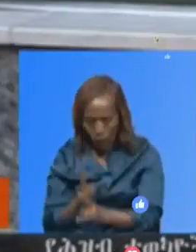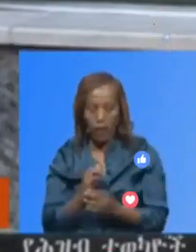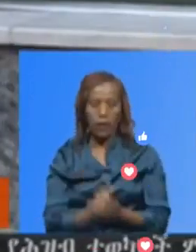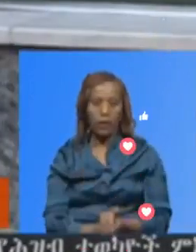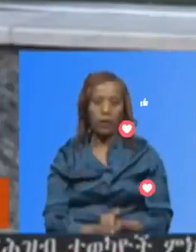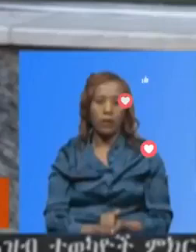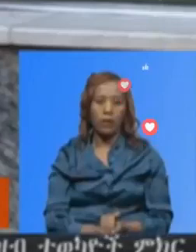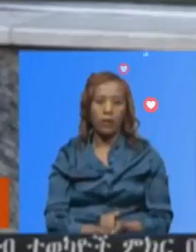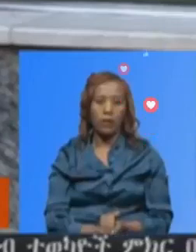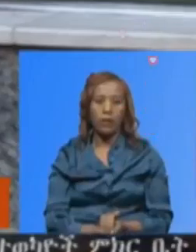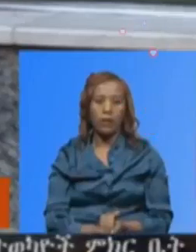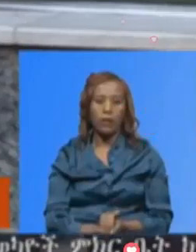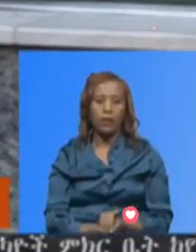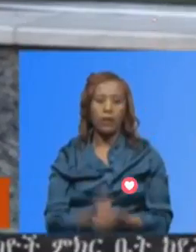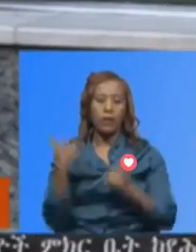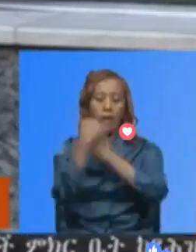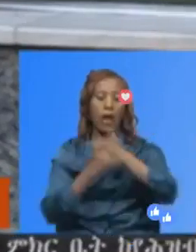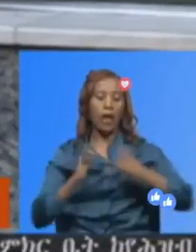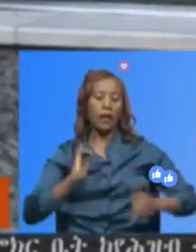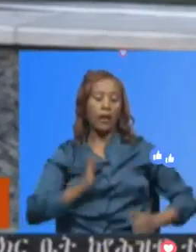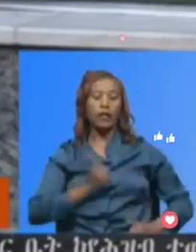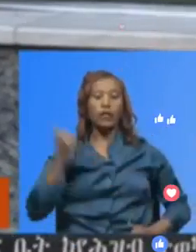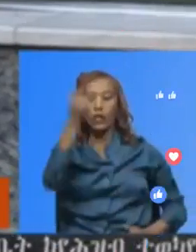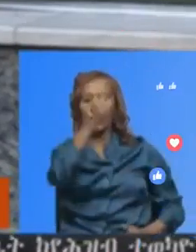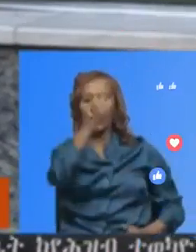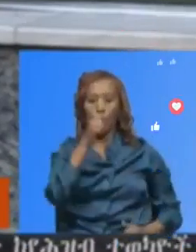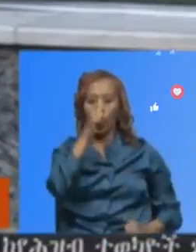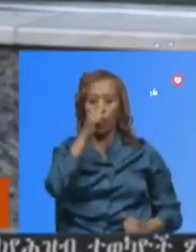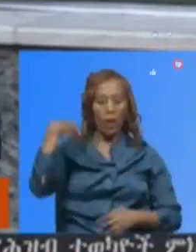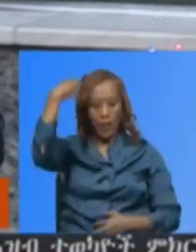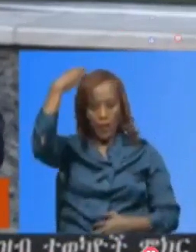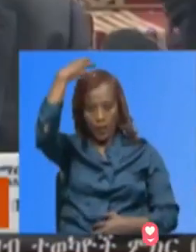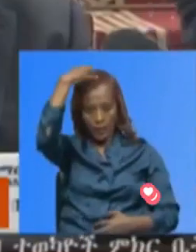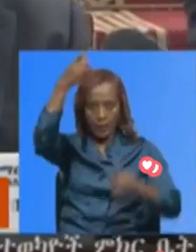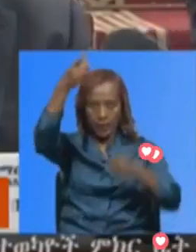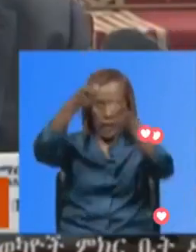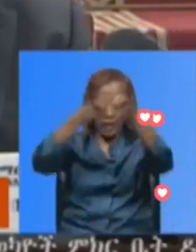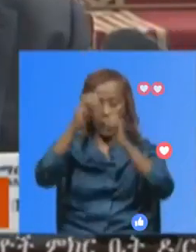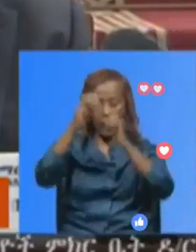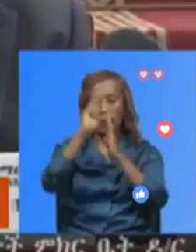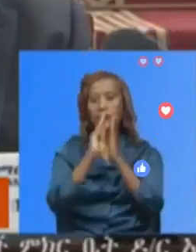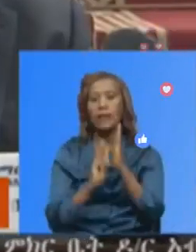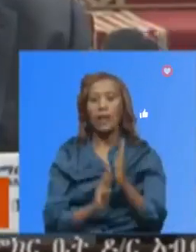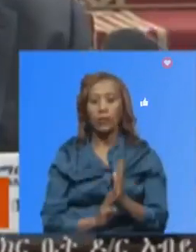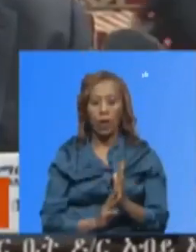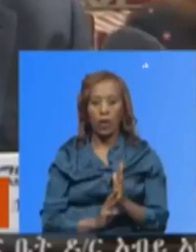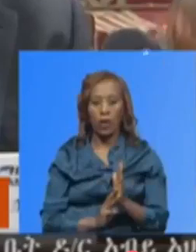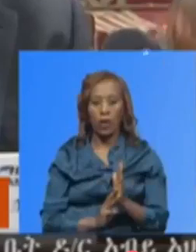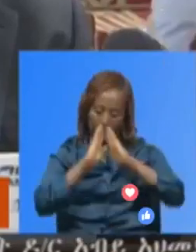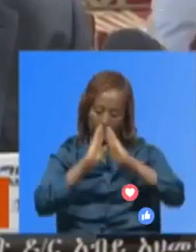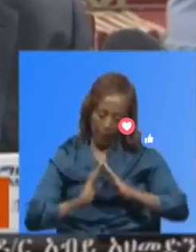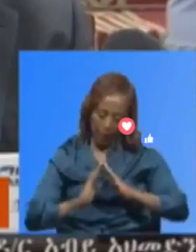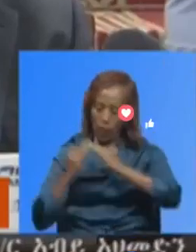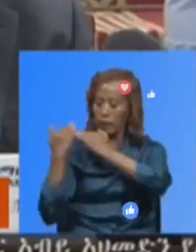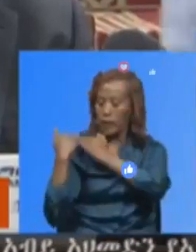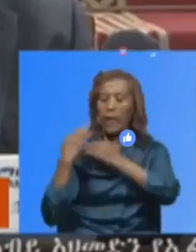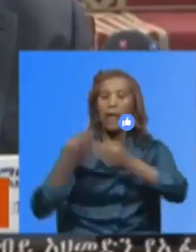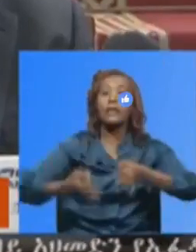ክቡራን፣ ሀገራችን ኢትዮጵያ በመንግስት አስተዳደር ስርዓቷ ሰላማዊ ስልጣን